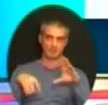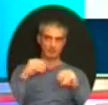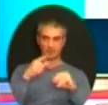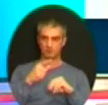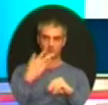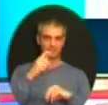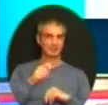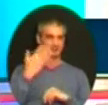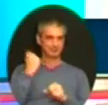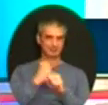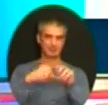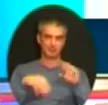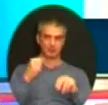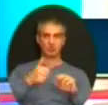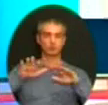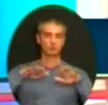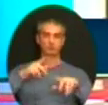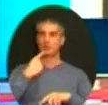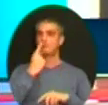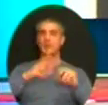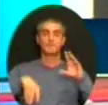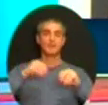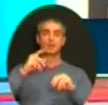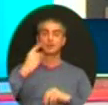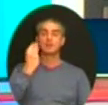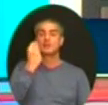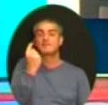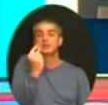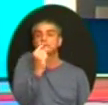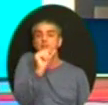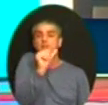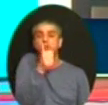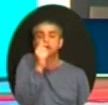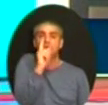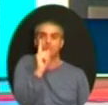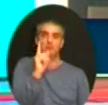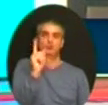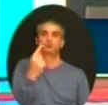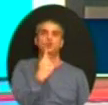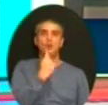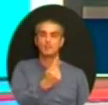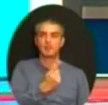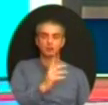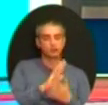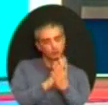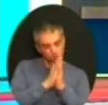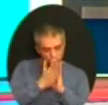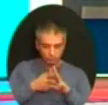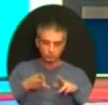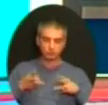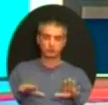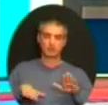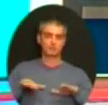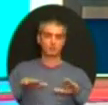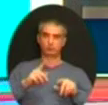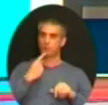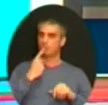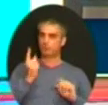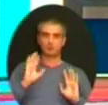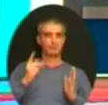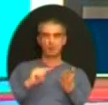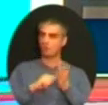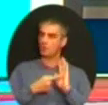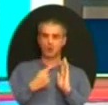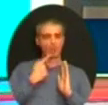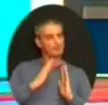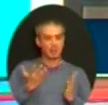הבחירות, כשהכנסת יצאה למערכת הבחירות, כשראש הממשלה הכריז הבחירות, הדבר הראשון שהוא אמר, זה שינוי שיטת הממשל. הוא לא אמר, למה הוא